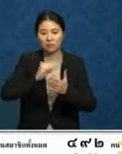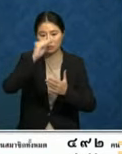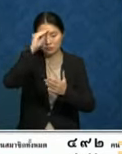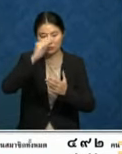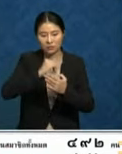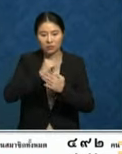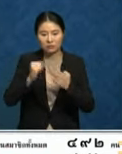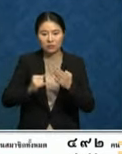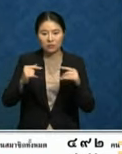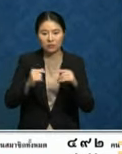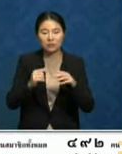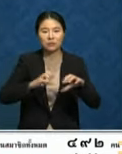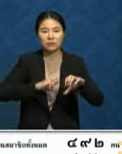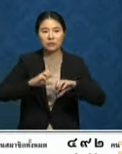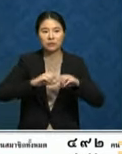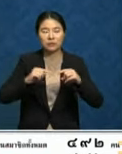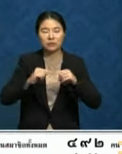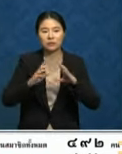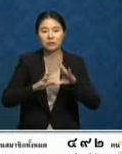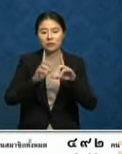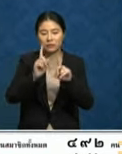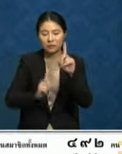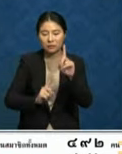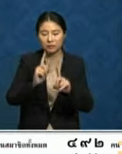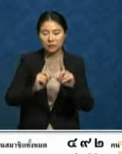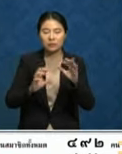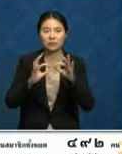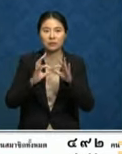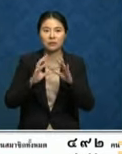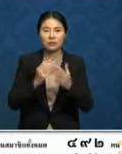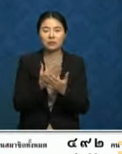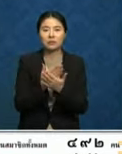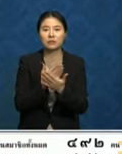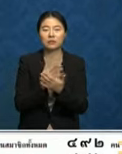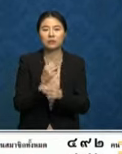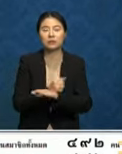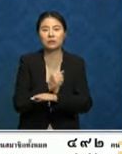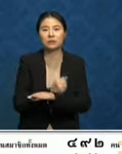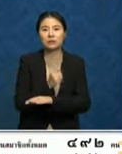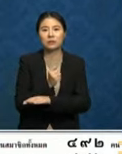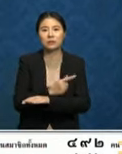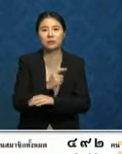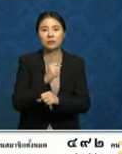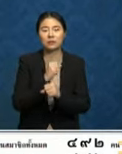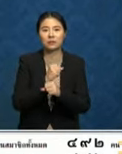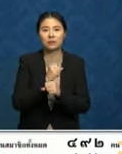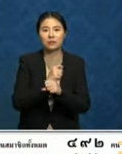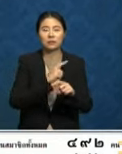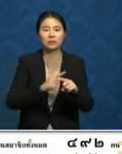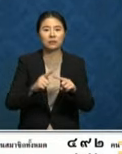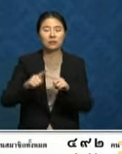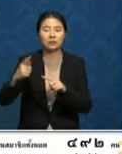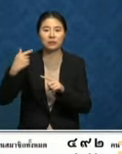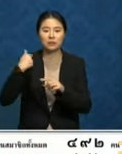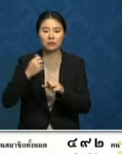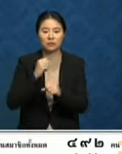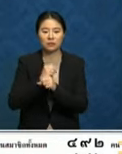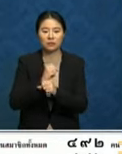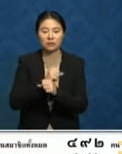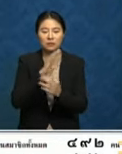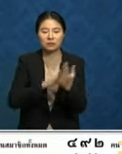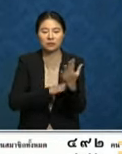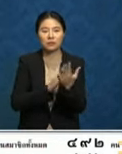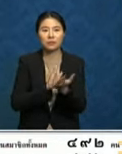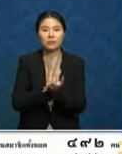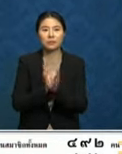จบจัดทำข้อมูลสถิติเกี่ยวกับการจ้างงานของบัณฑิตในสาขาต่างๆเพื่อเป็นแนวทางในการ